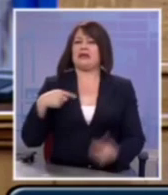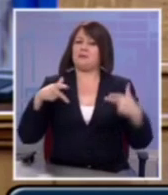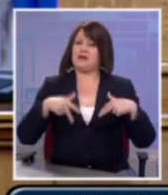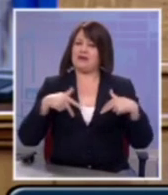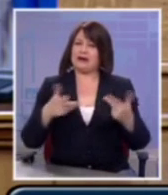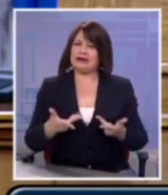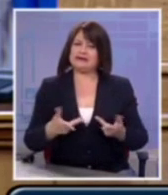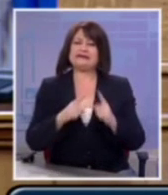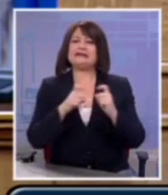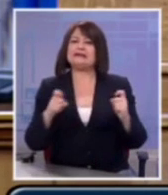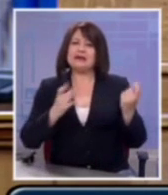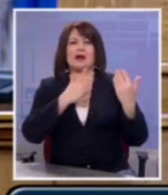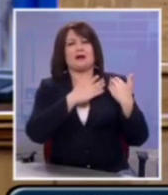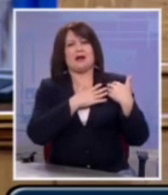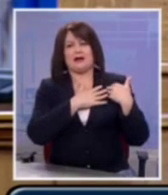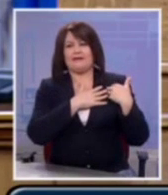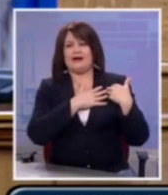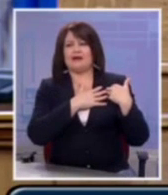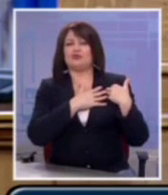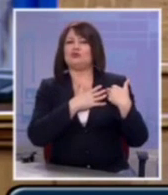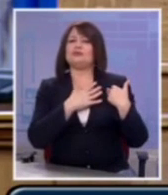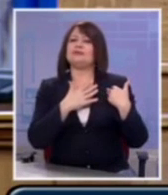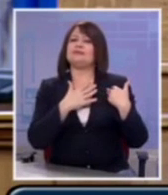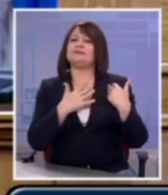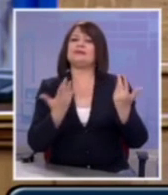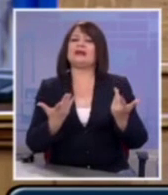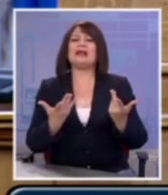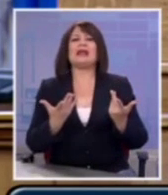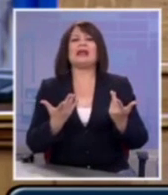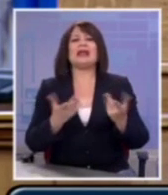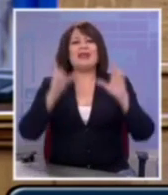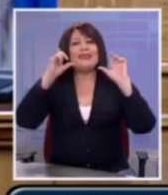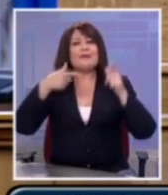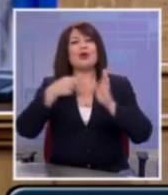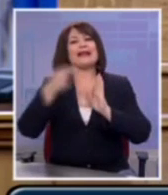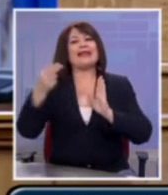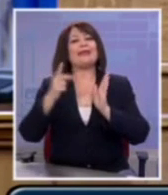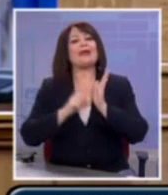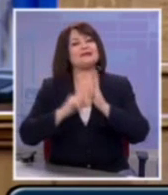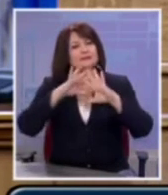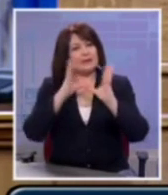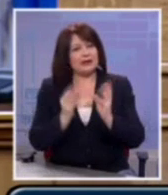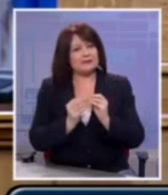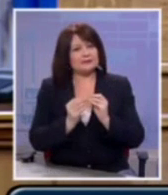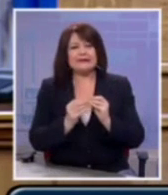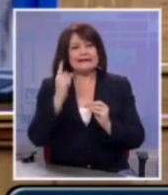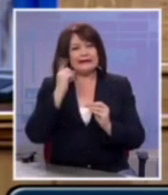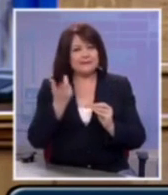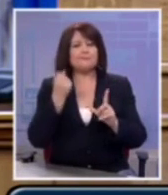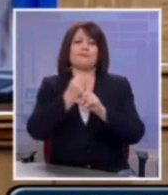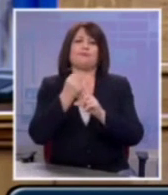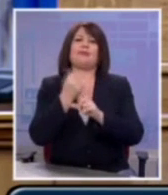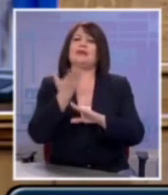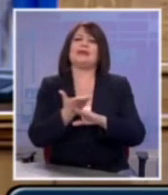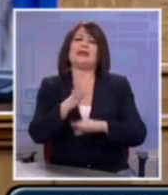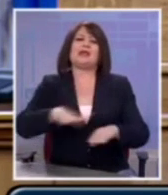το τι αναλαμβάνουν ως ευθύνη οι δημοκρατικοί θεσμοί και από το τι διεκδικούν